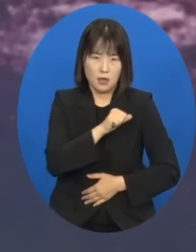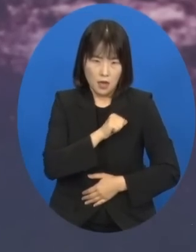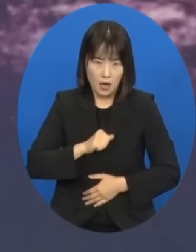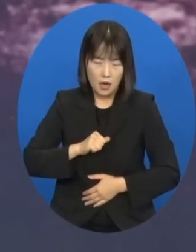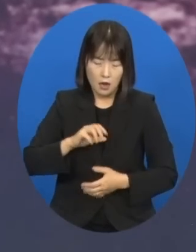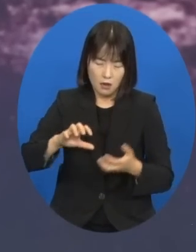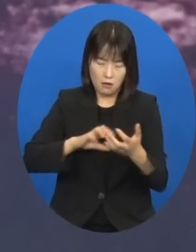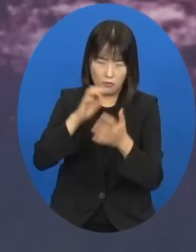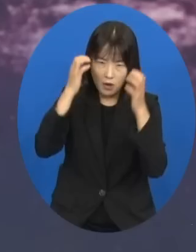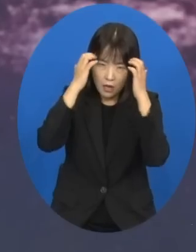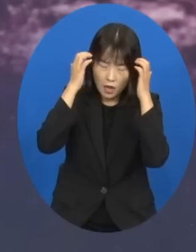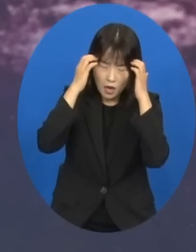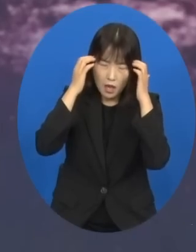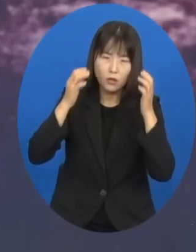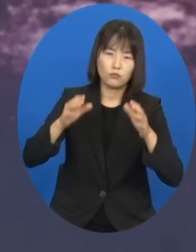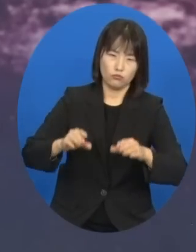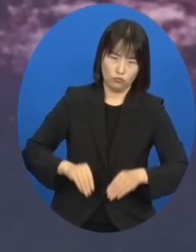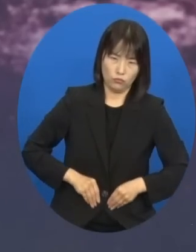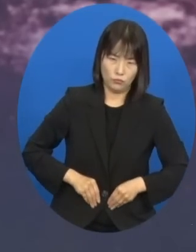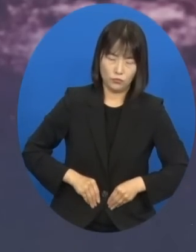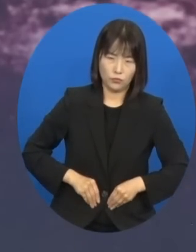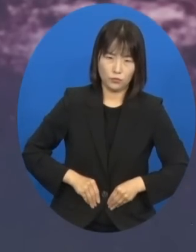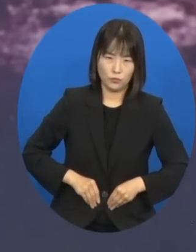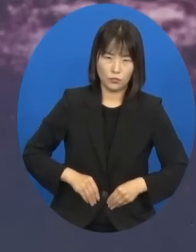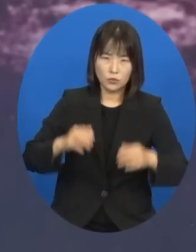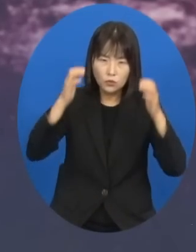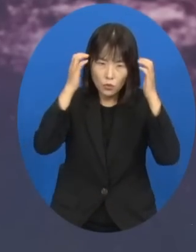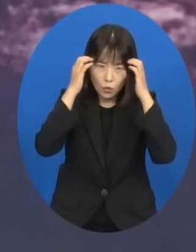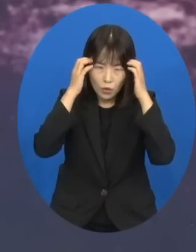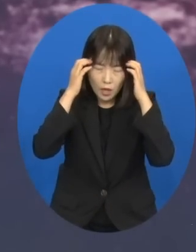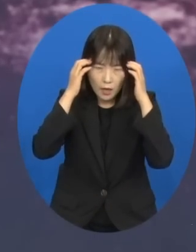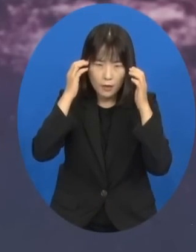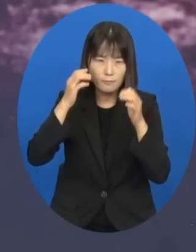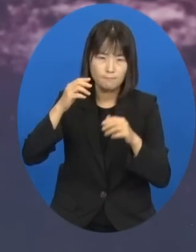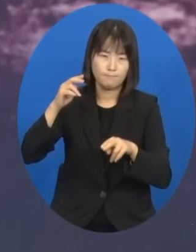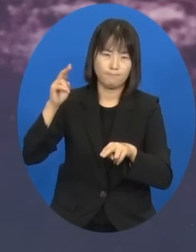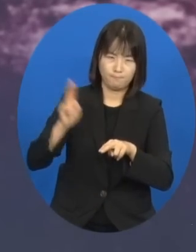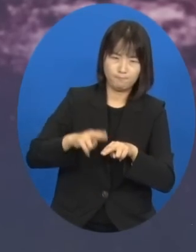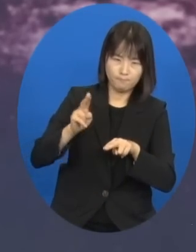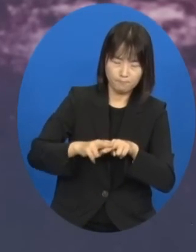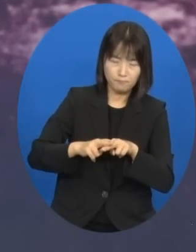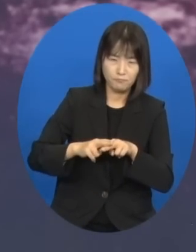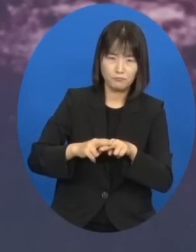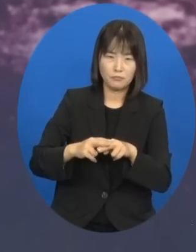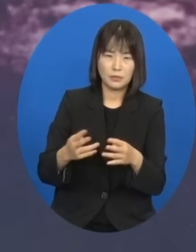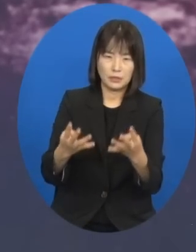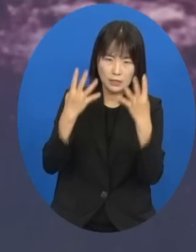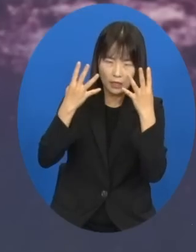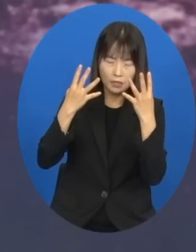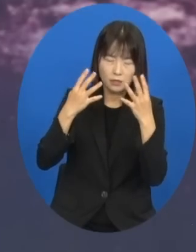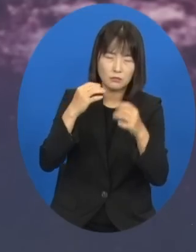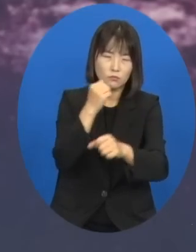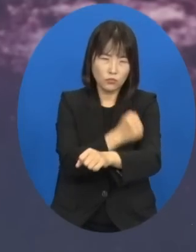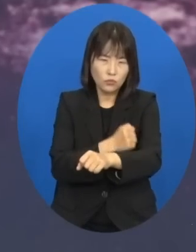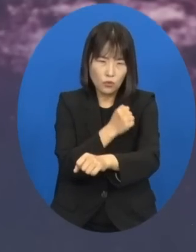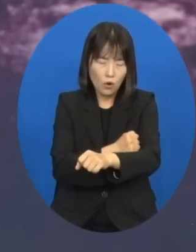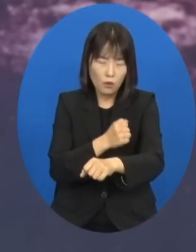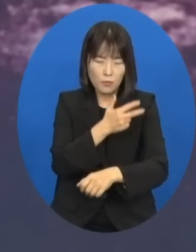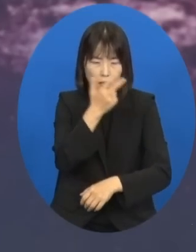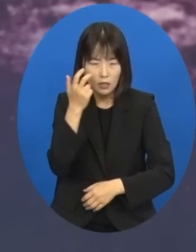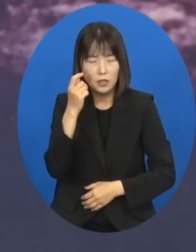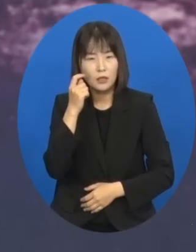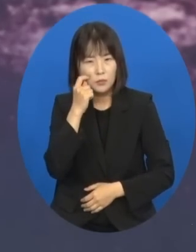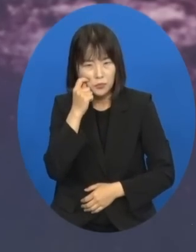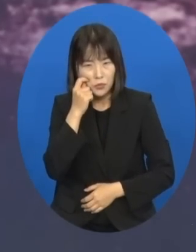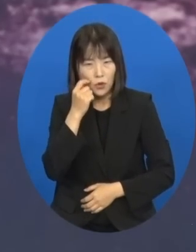것과 환난과 궁핍과 고난과 매맞음과 갇힘과 난동과 수그러움과 다지